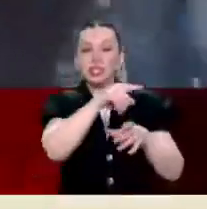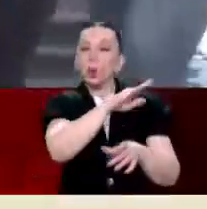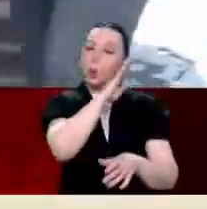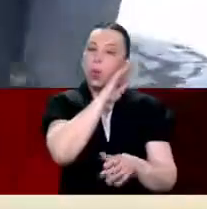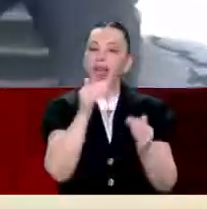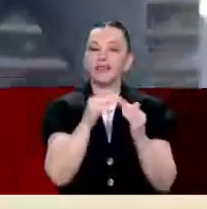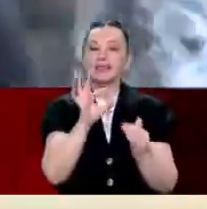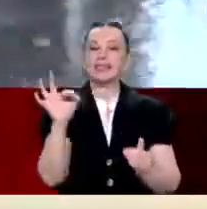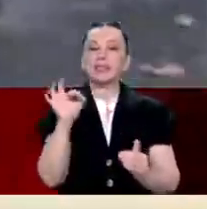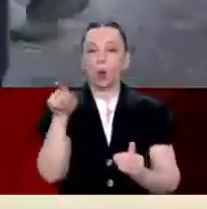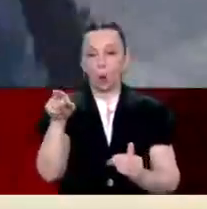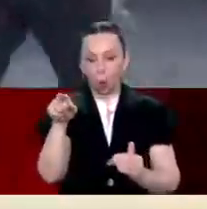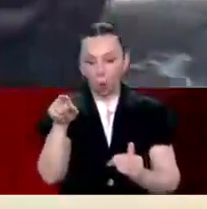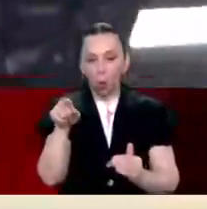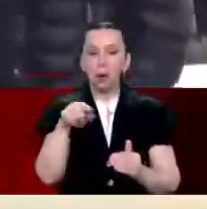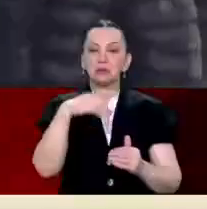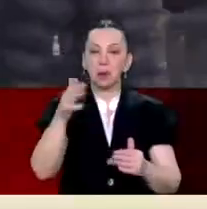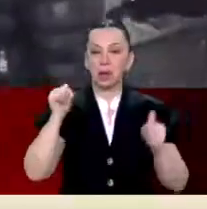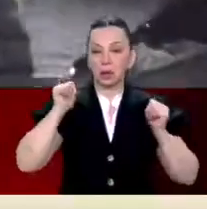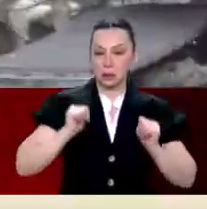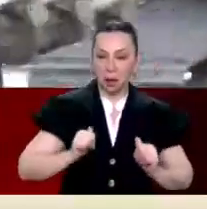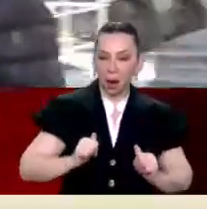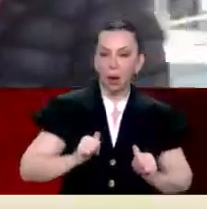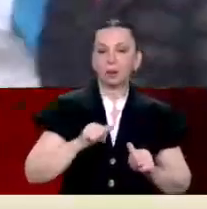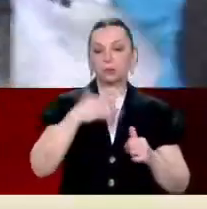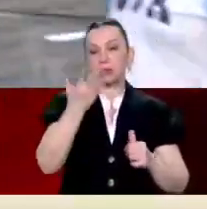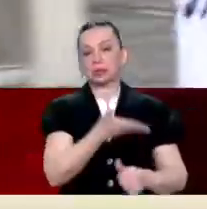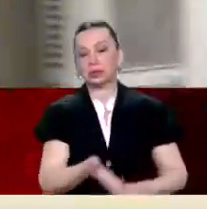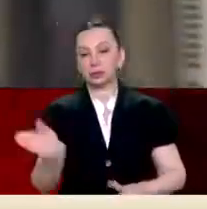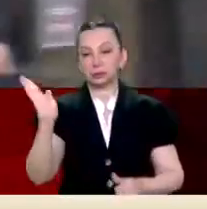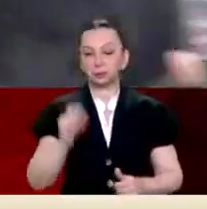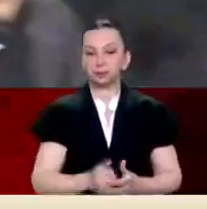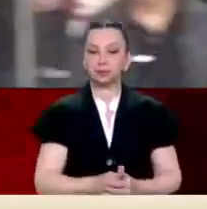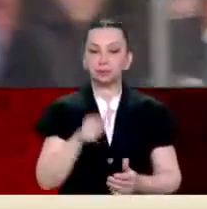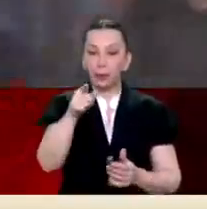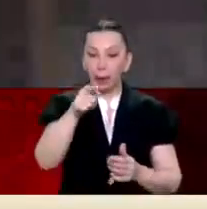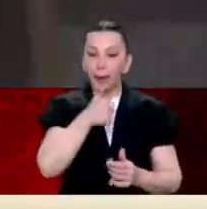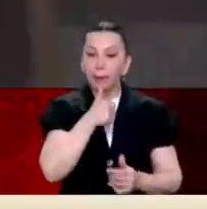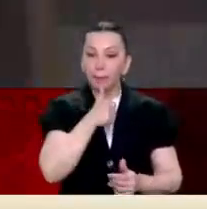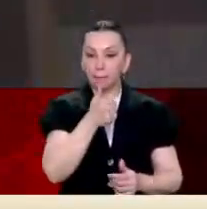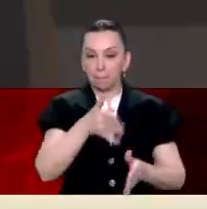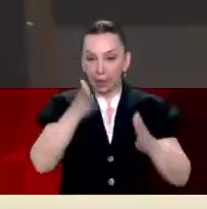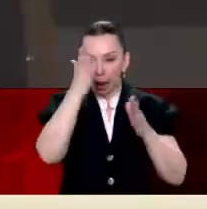kişi sırtında çantasıyla dışarıya çıktı. Var mı başka kimse orada? O binadan